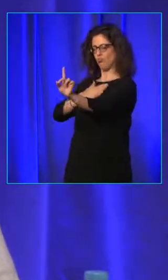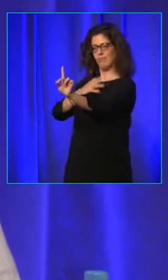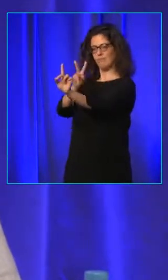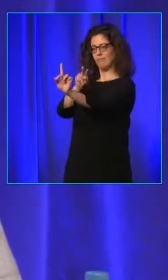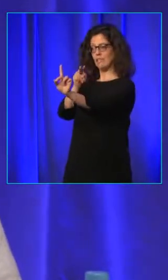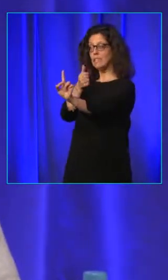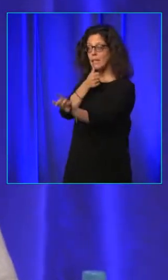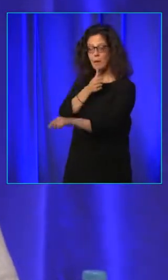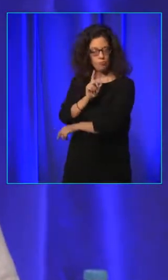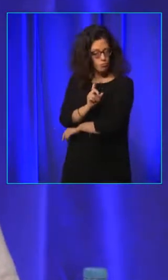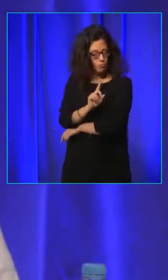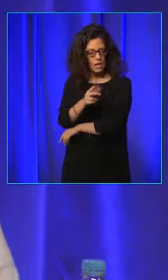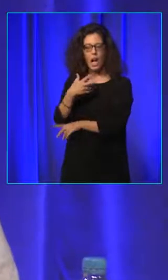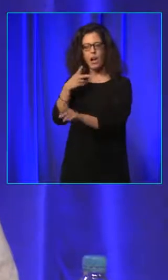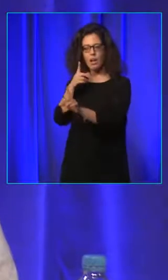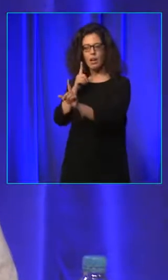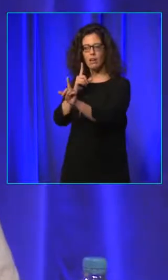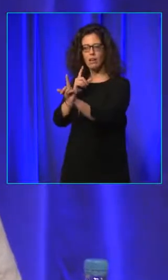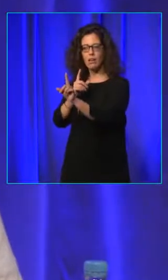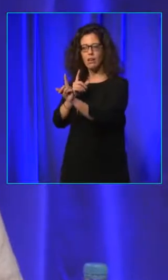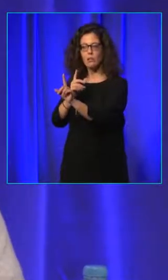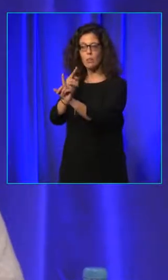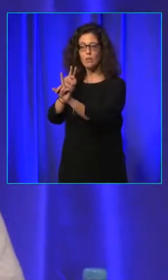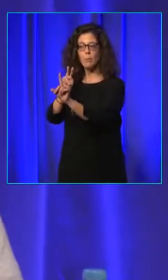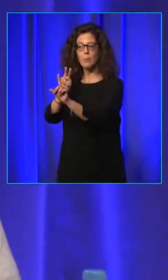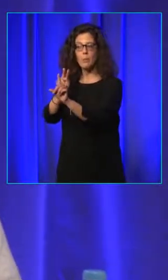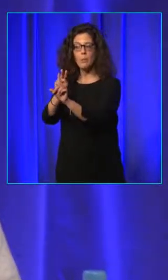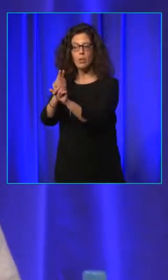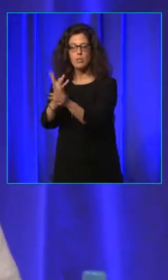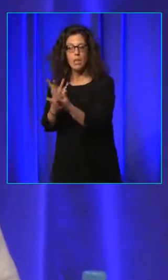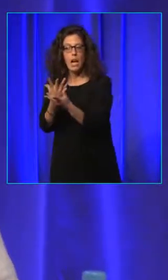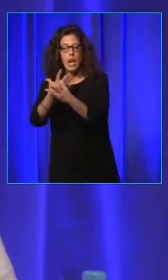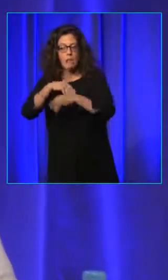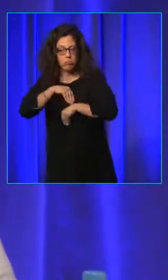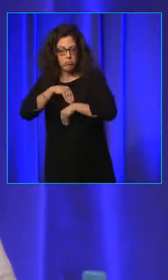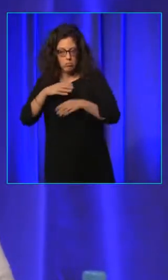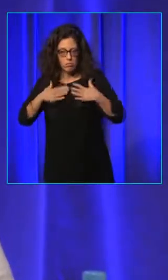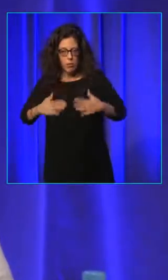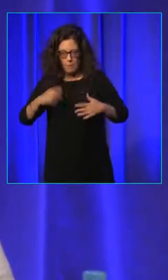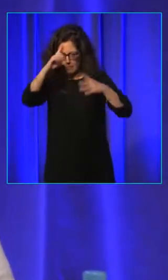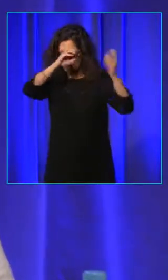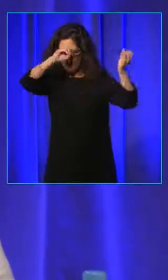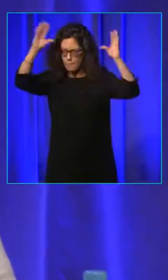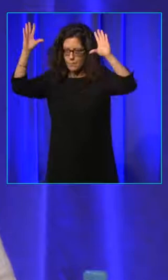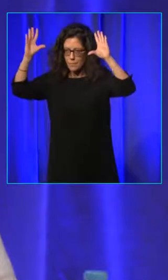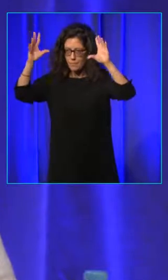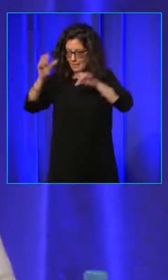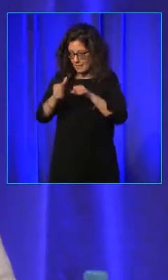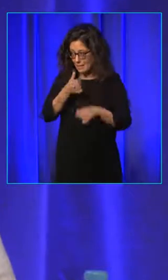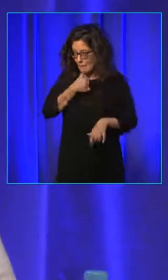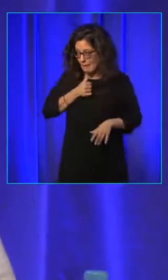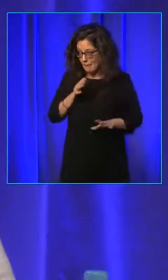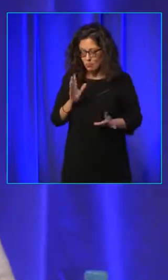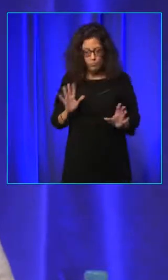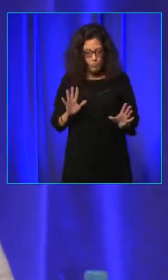Non. Ben, tu te rapproches petit à petit, tu te rapproches. Et puis à un moment, c'est toi. Et tu me dis si tu as mal ou pas. En faisant